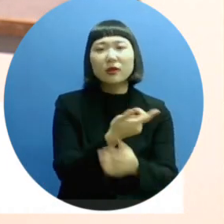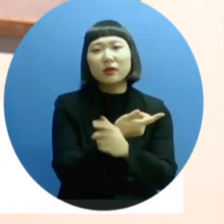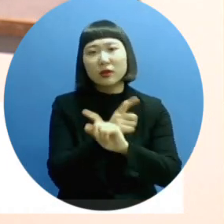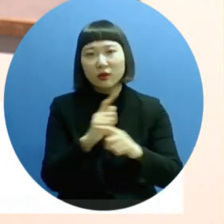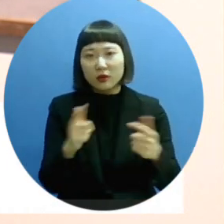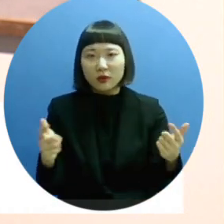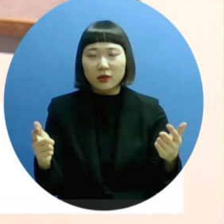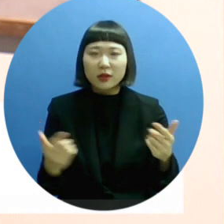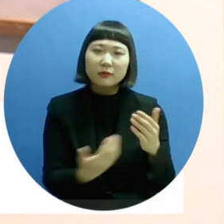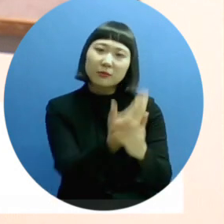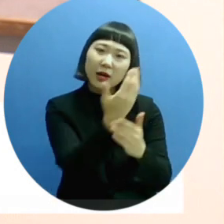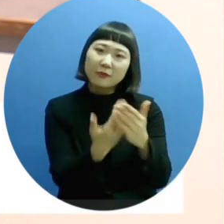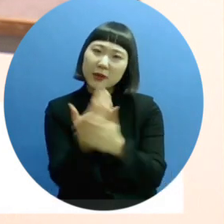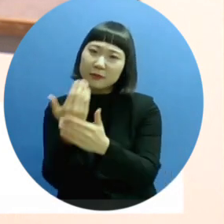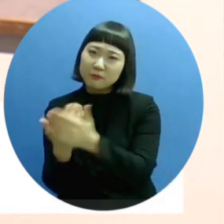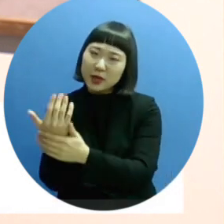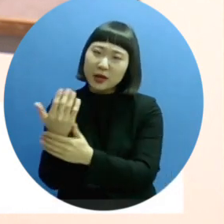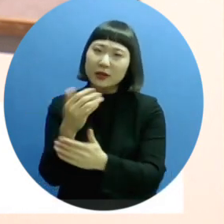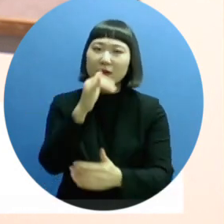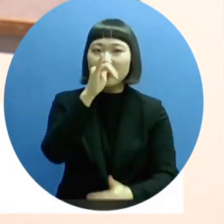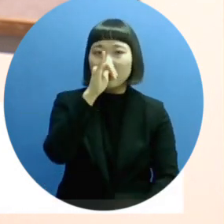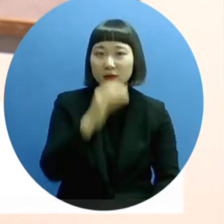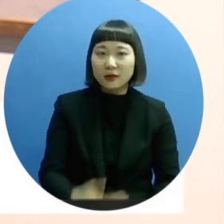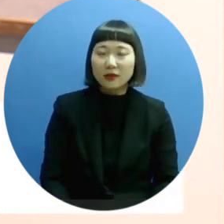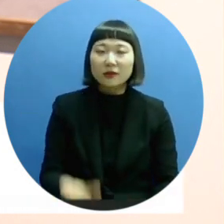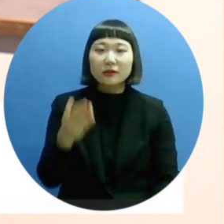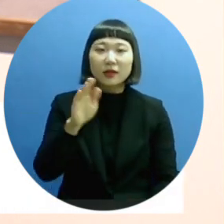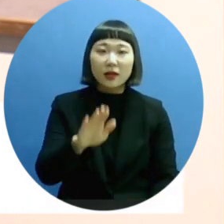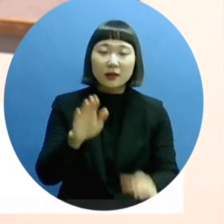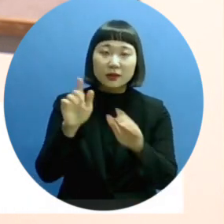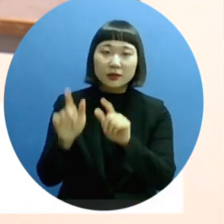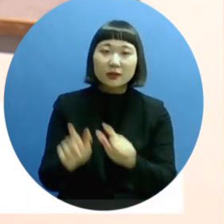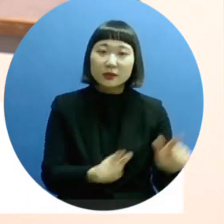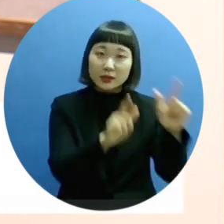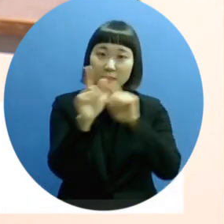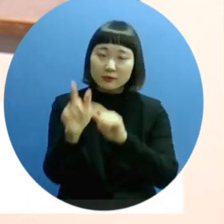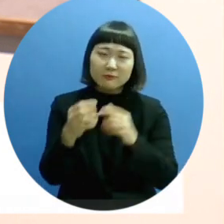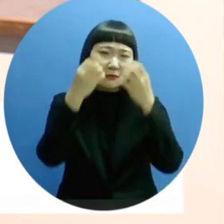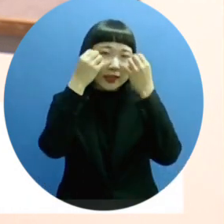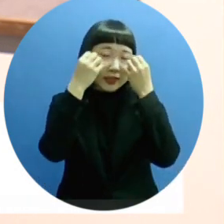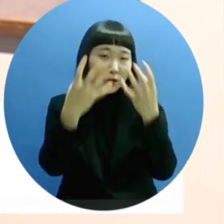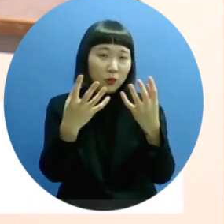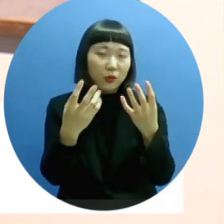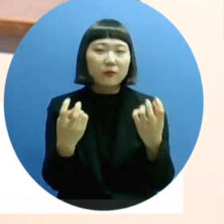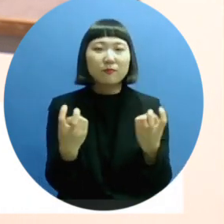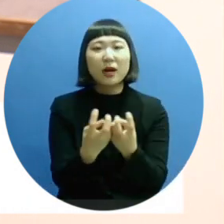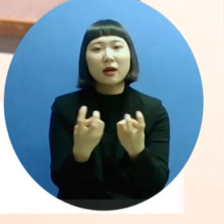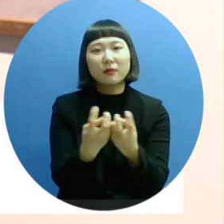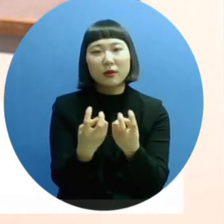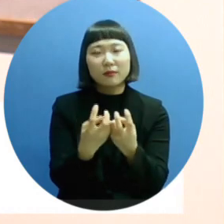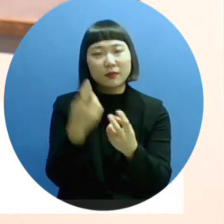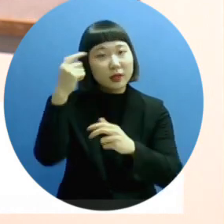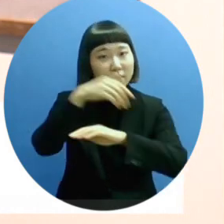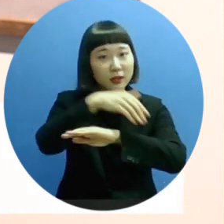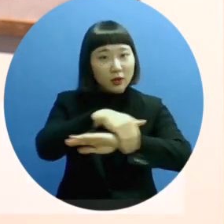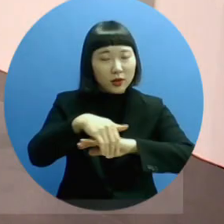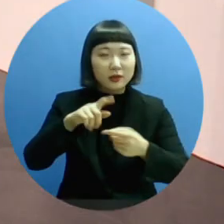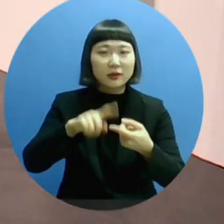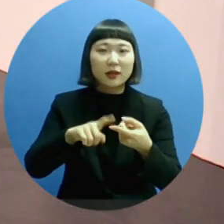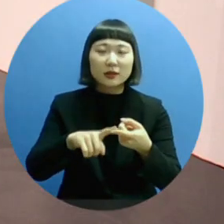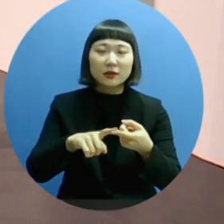어떤 자각 그리고 새로운 삶의 방식들을 기획해야 된다는 어떤 인식 그런 데에서 출발하게